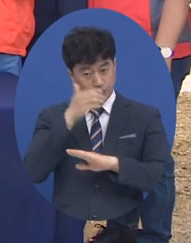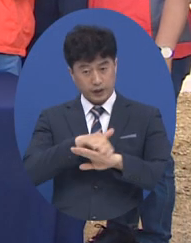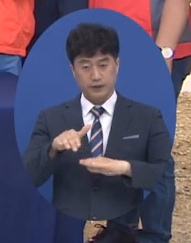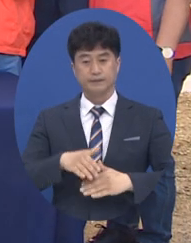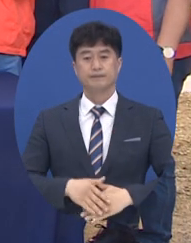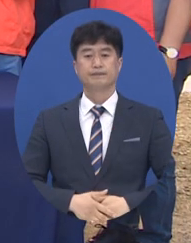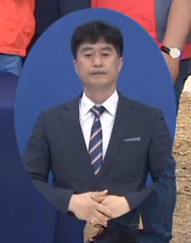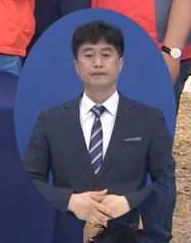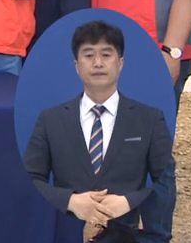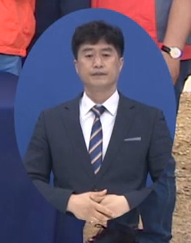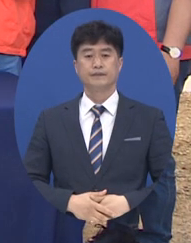입니다